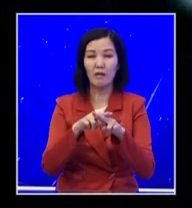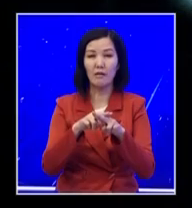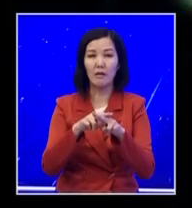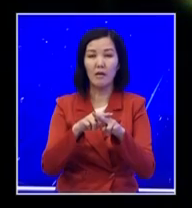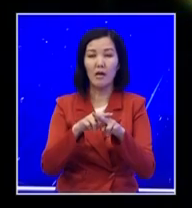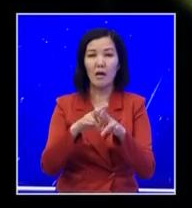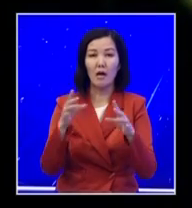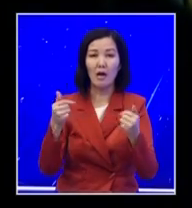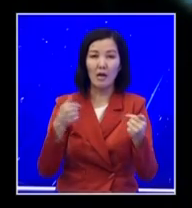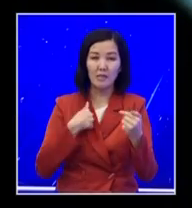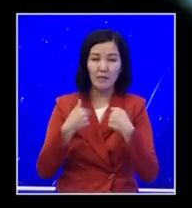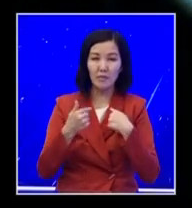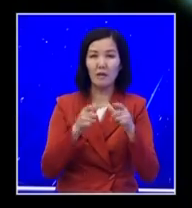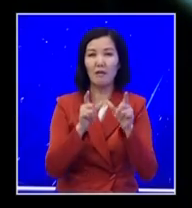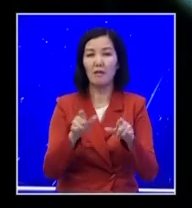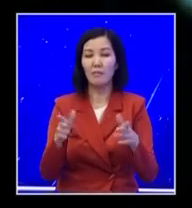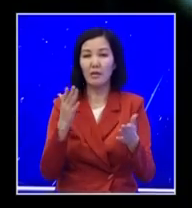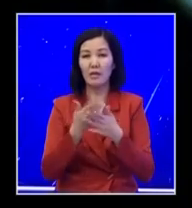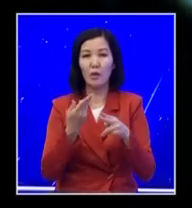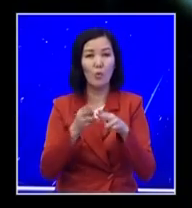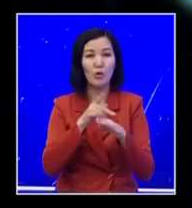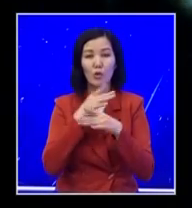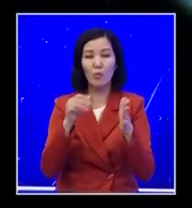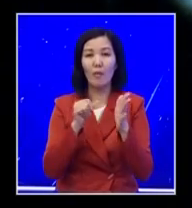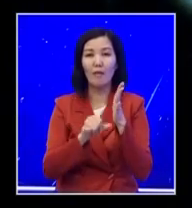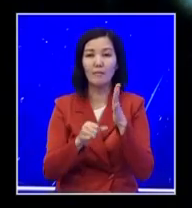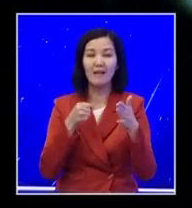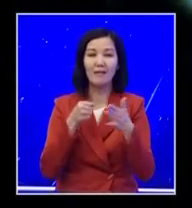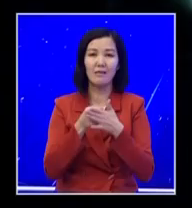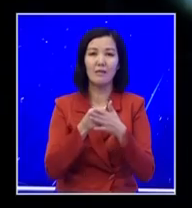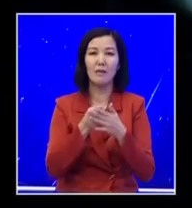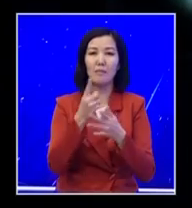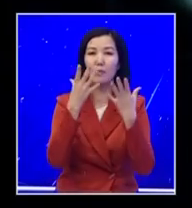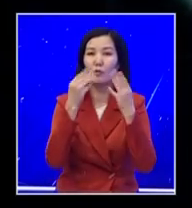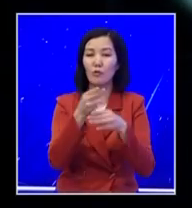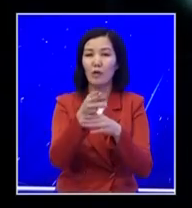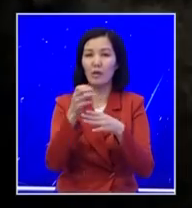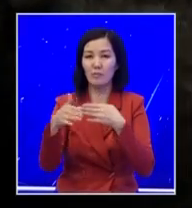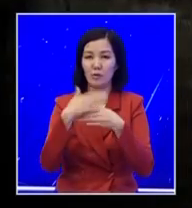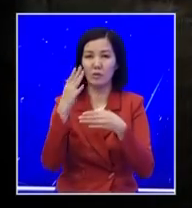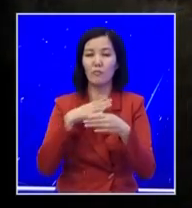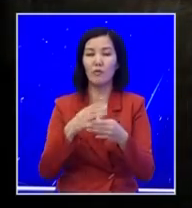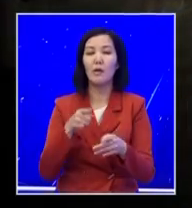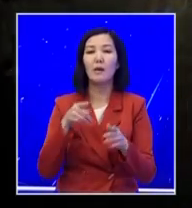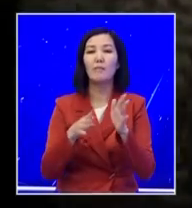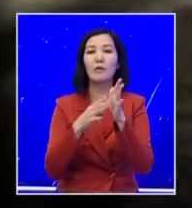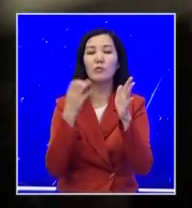азап шеккендерін айтпағанда. Ал кейінде 60 адамға дейін жеткізген ғой бір күнде атылдың.